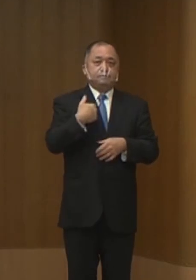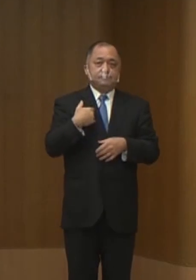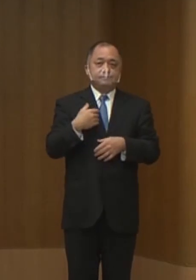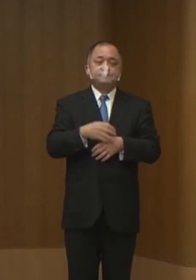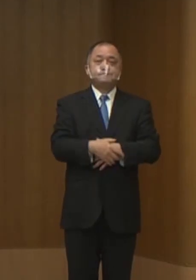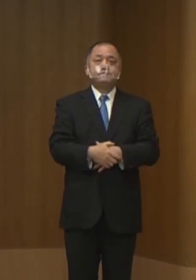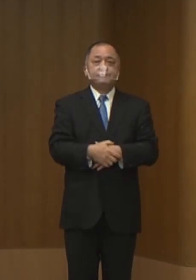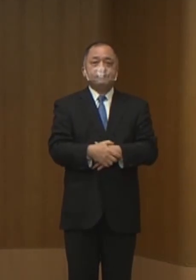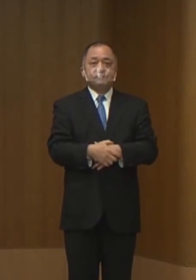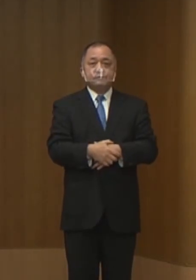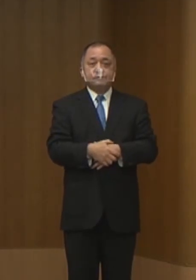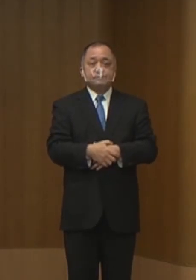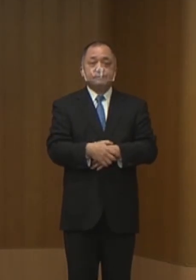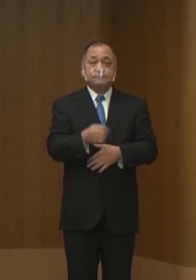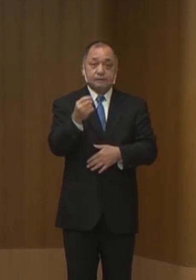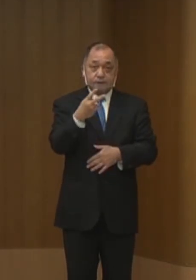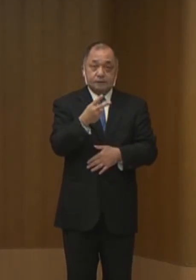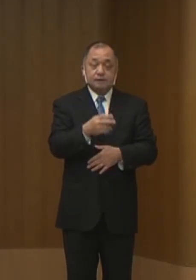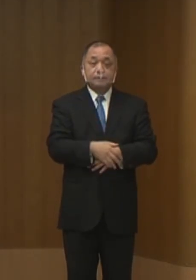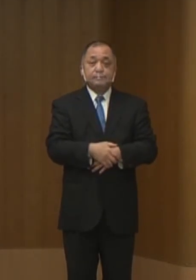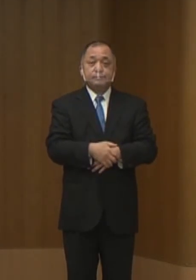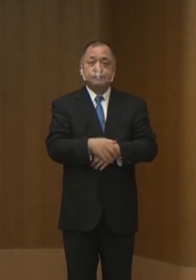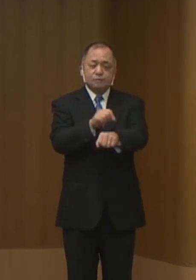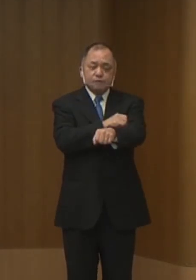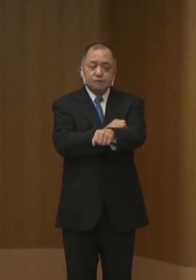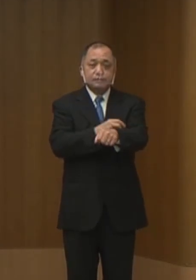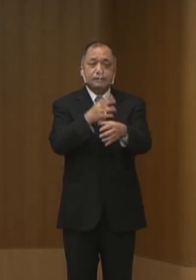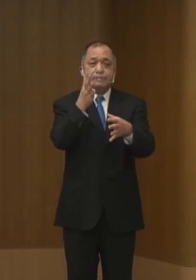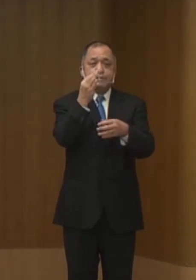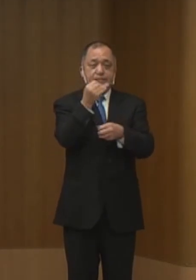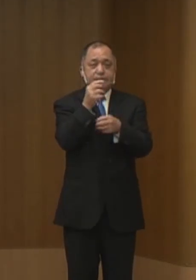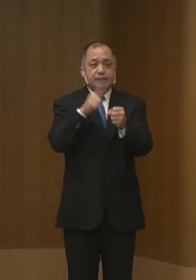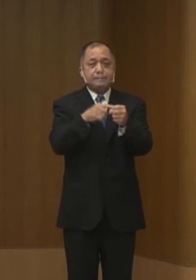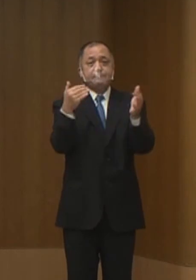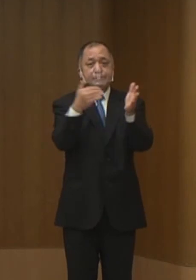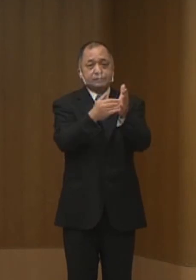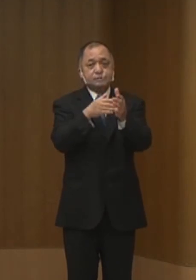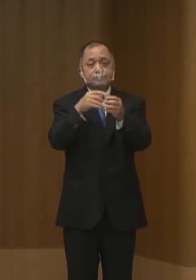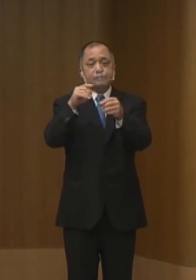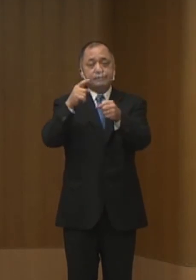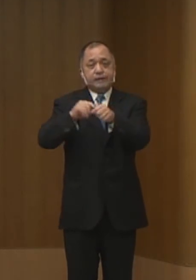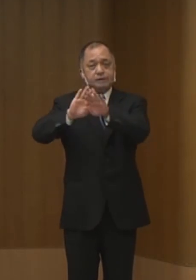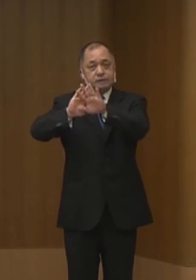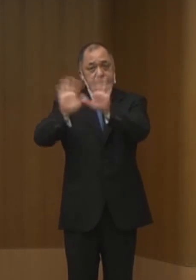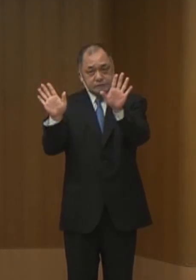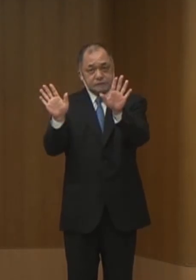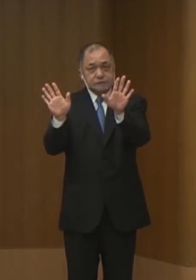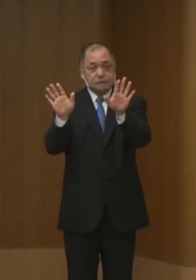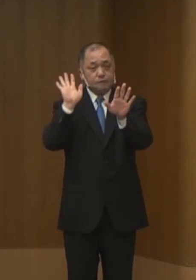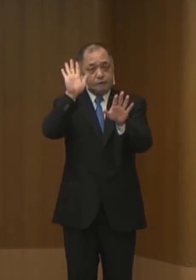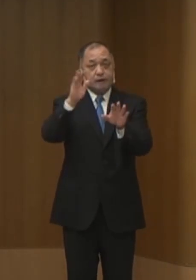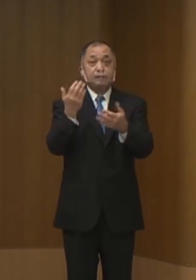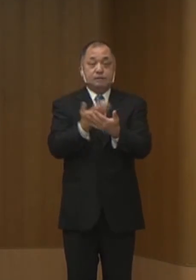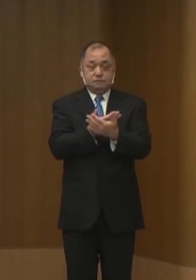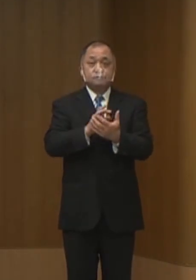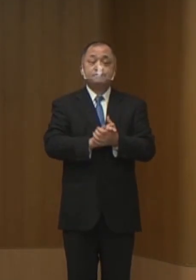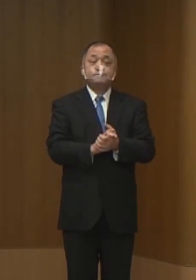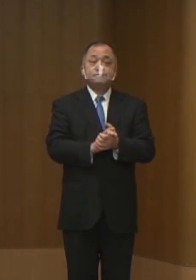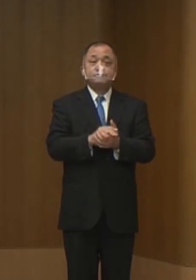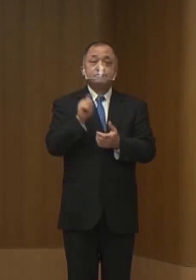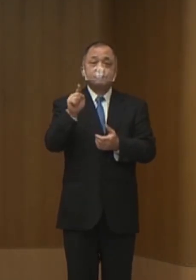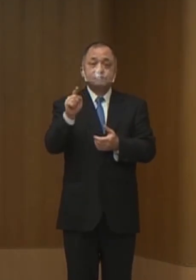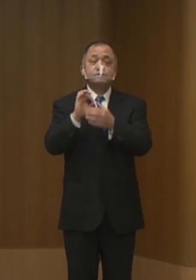。またさらにですね、特に年末年始、これから迎えるわけであります。年末年始、